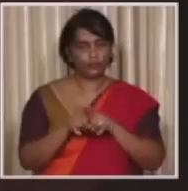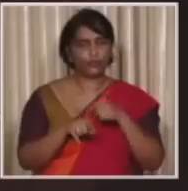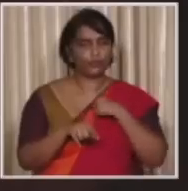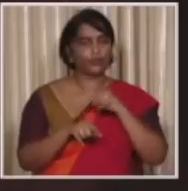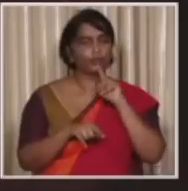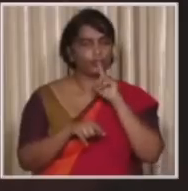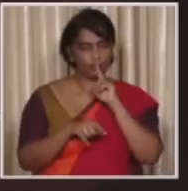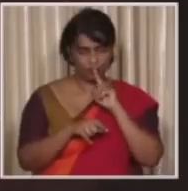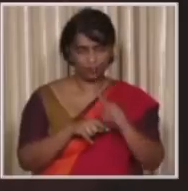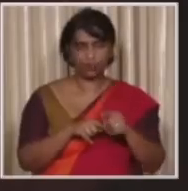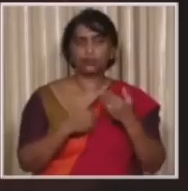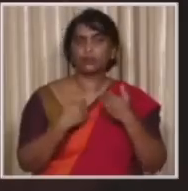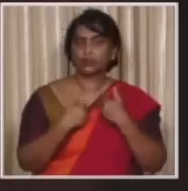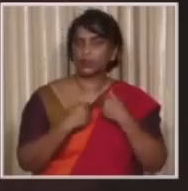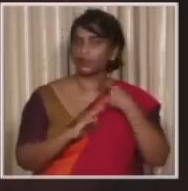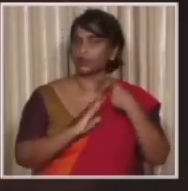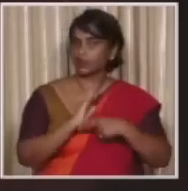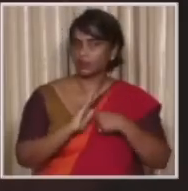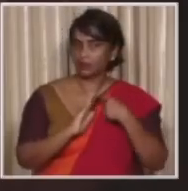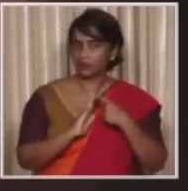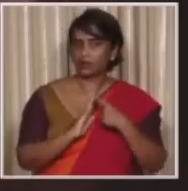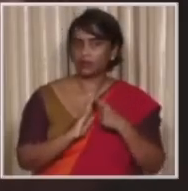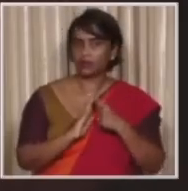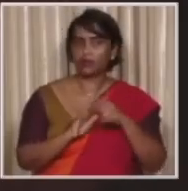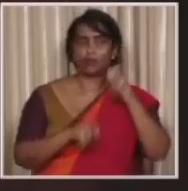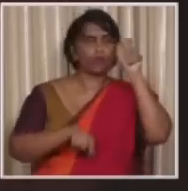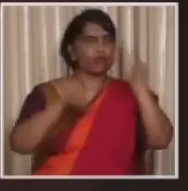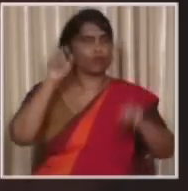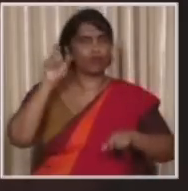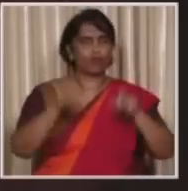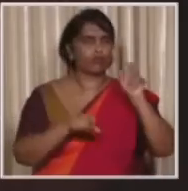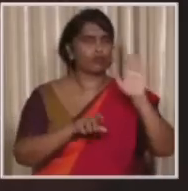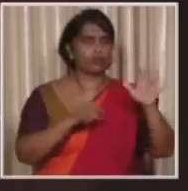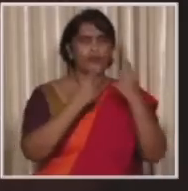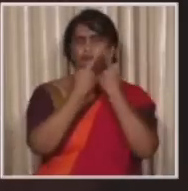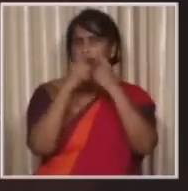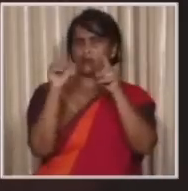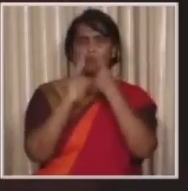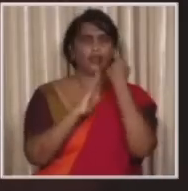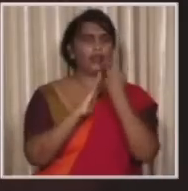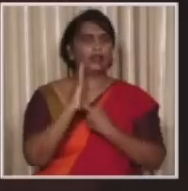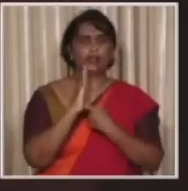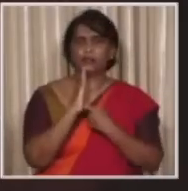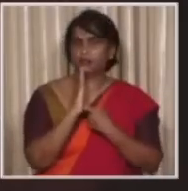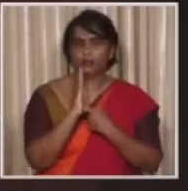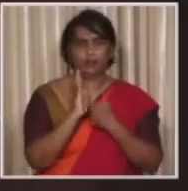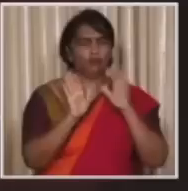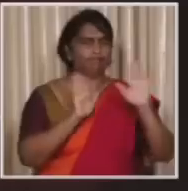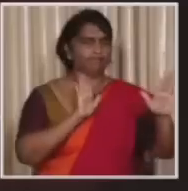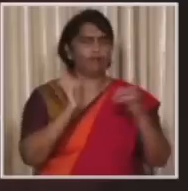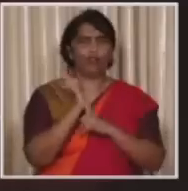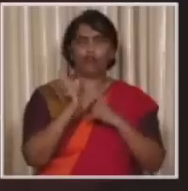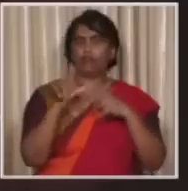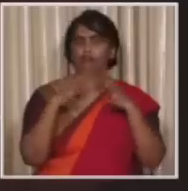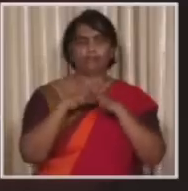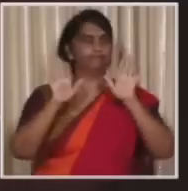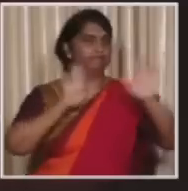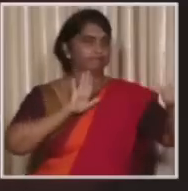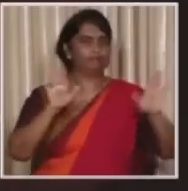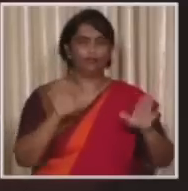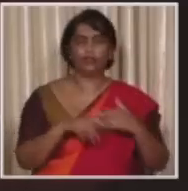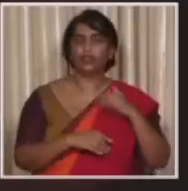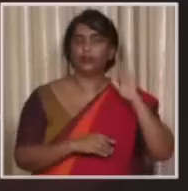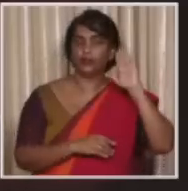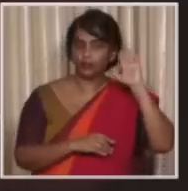මතක් කරනවා, අපේ රටේ එක එක පුද්ගලයන්ට එක එක විදිහේ නීති තියෙනවා ගරු මන්ත්‍රීතුමිය. විශේෂයෙන්ම